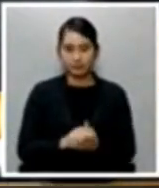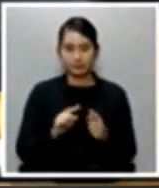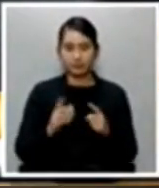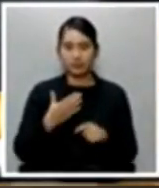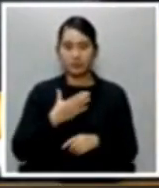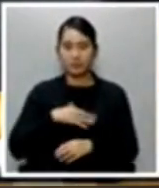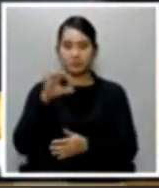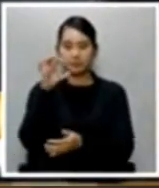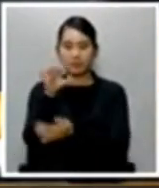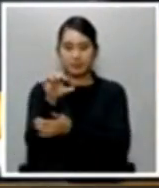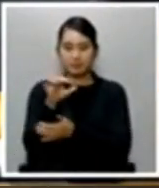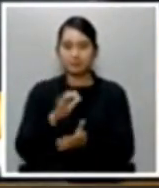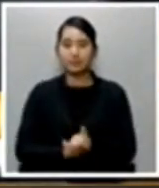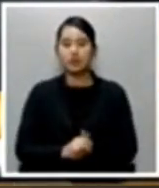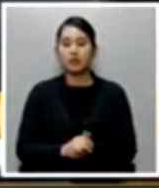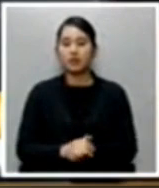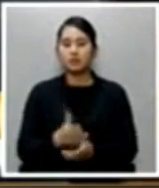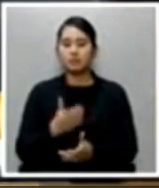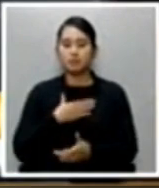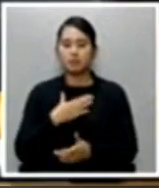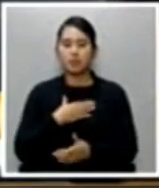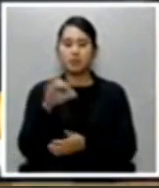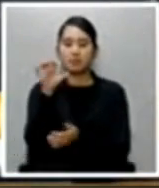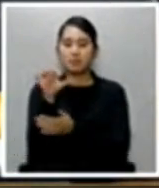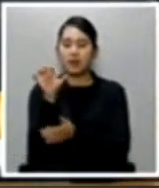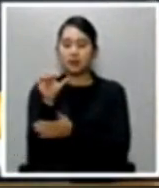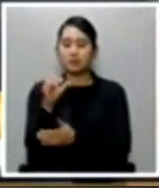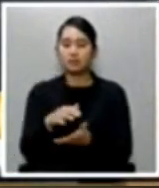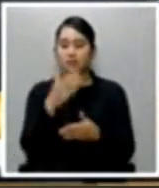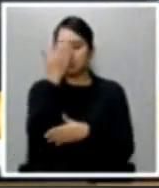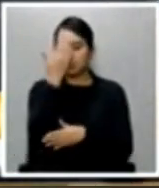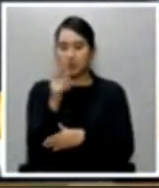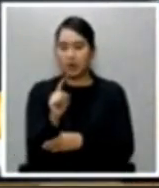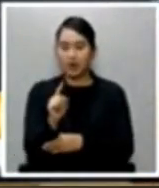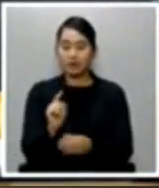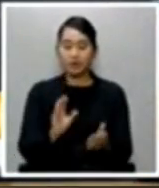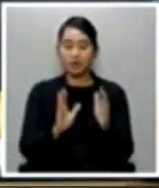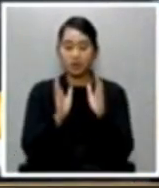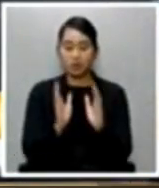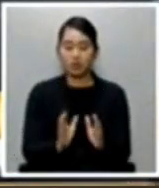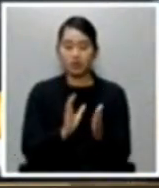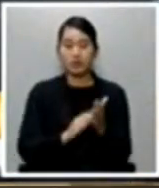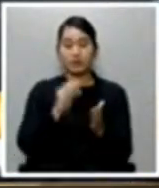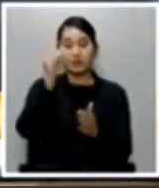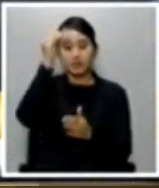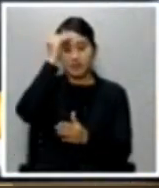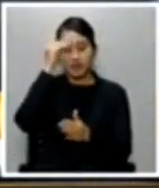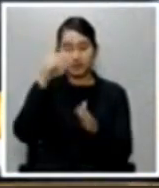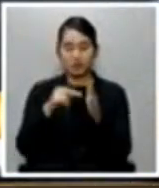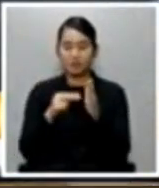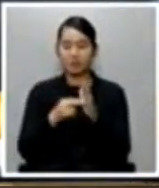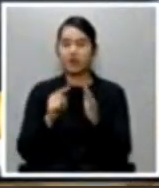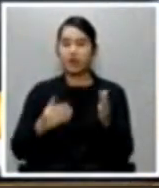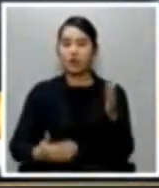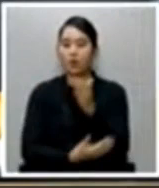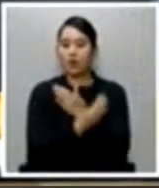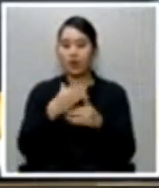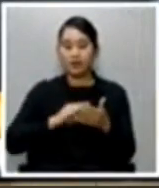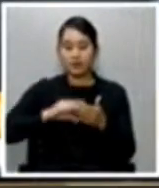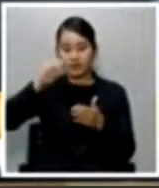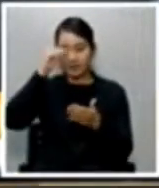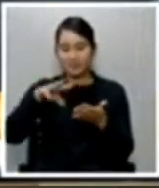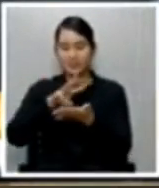แบบบังคับเพราะอะไรถึงบังคับเพราะว่าผมคิดว่านักศึกษาแต่ละคนเนี่ยได้มีโอกาสเรียนในมหาวิทยาลัย